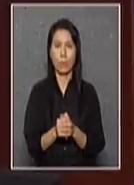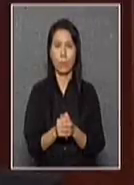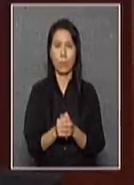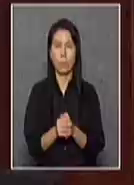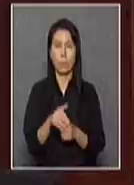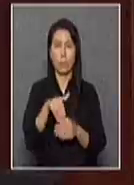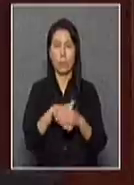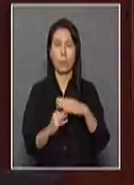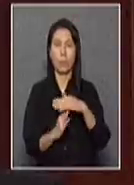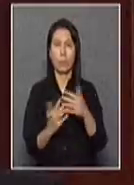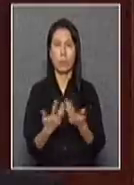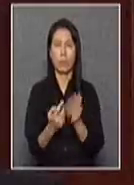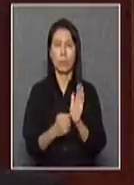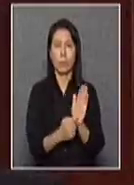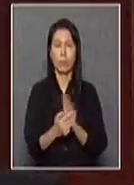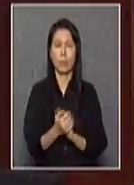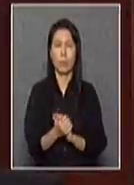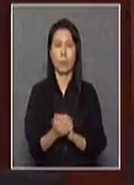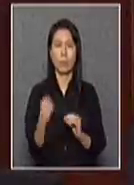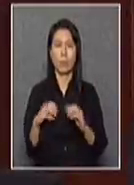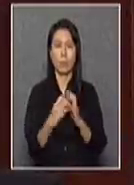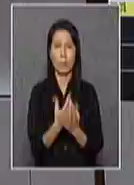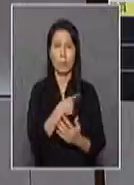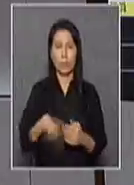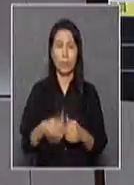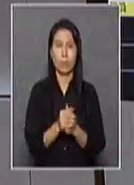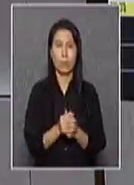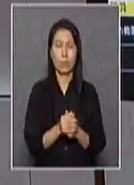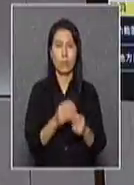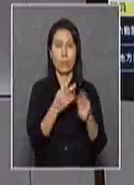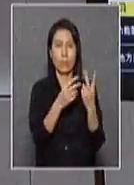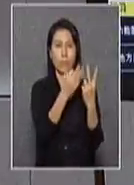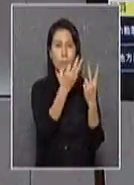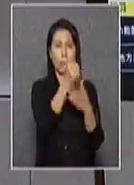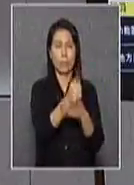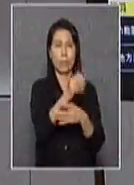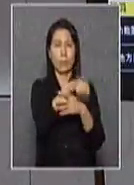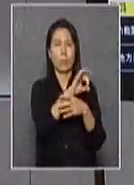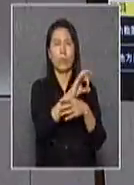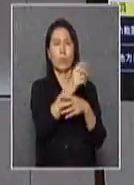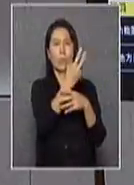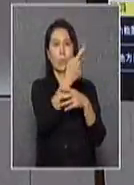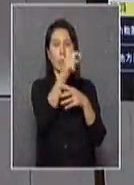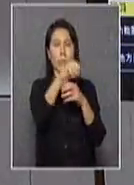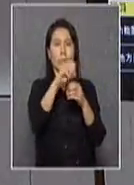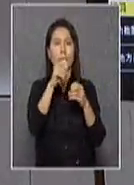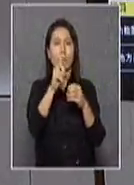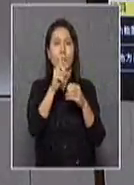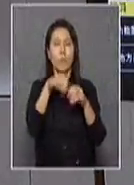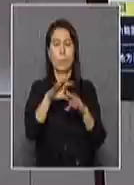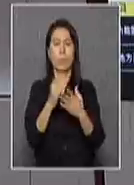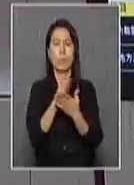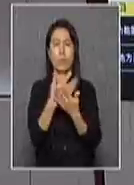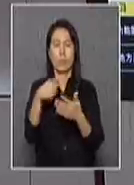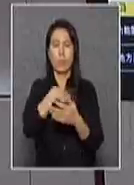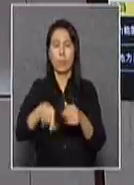停止表決，顯示結果。功能團體選舉產生的議員23位出席，冇人贊成，21位反對，1位棄權。分區直接選舉產生